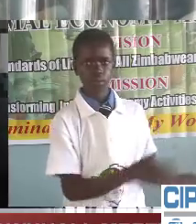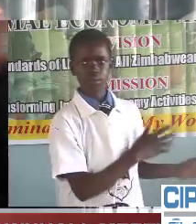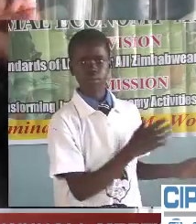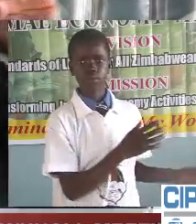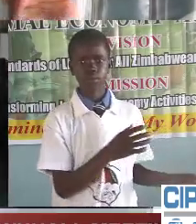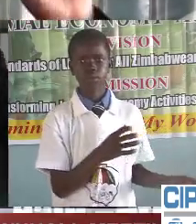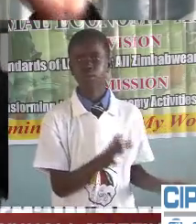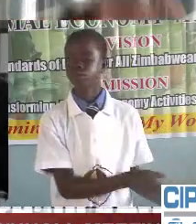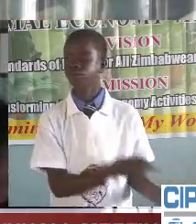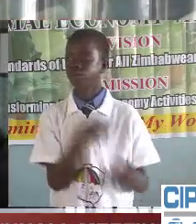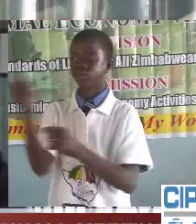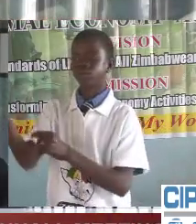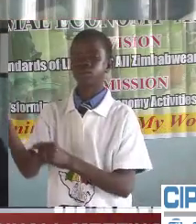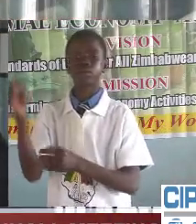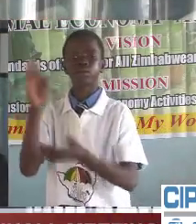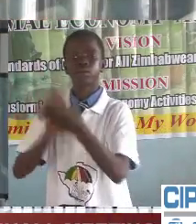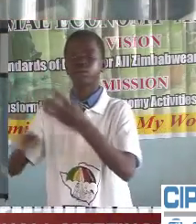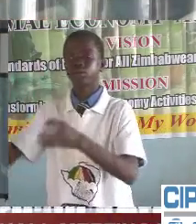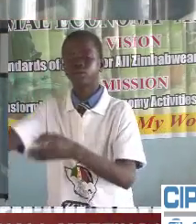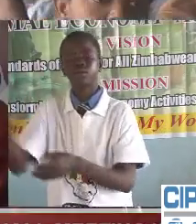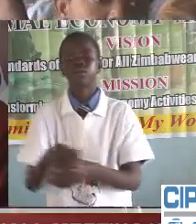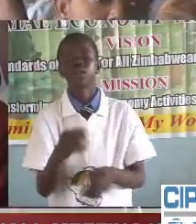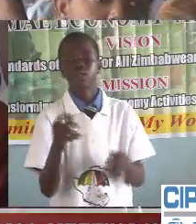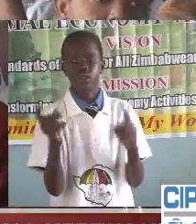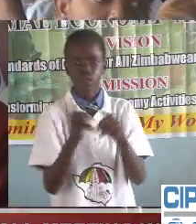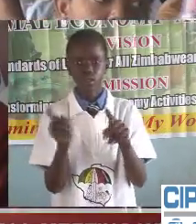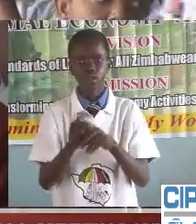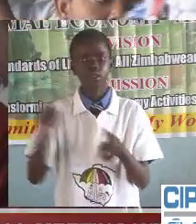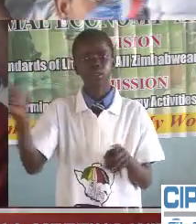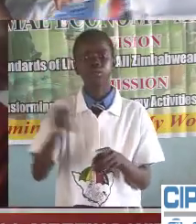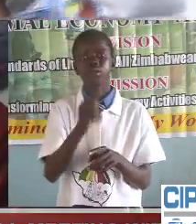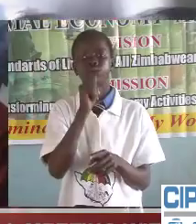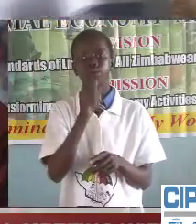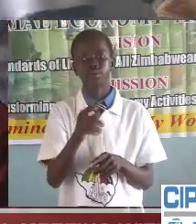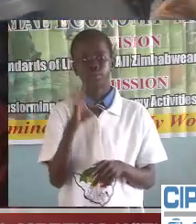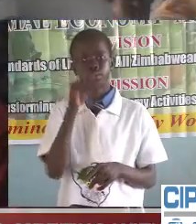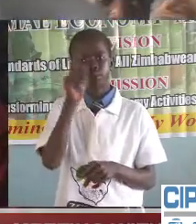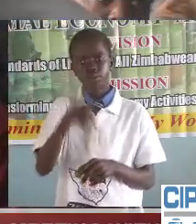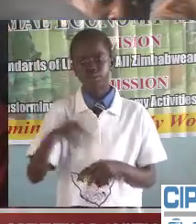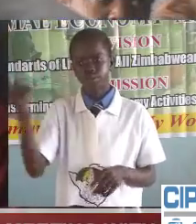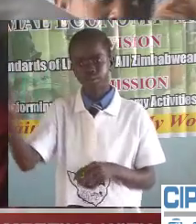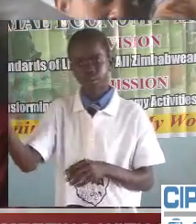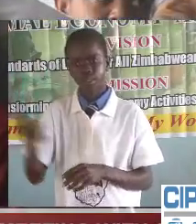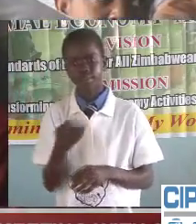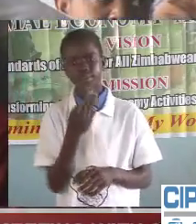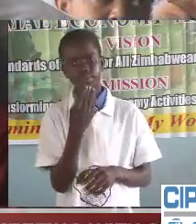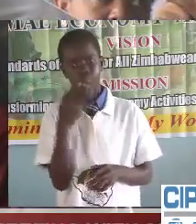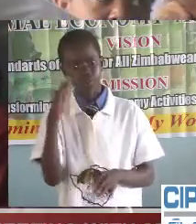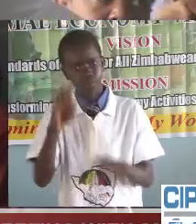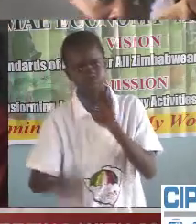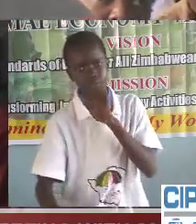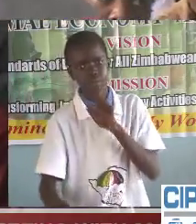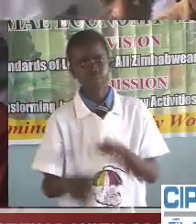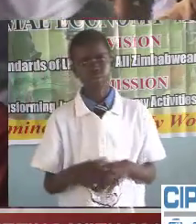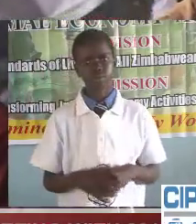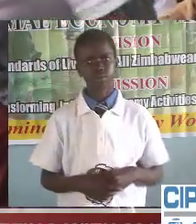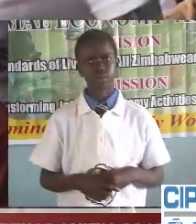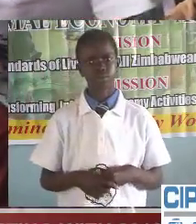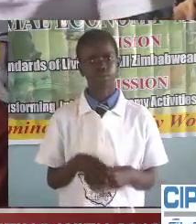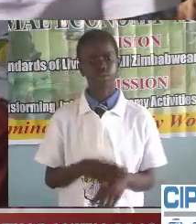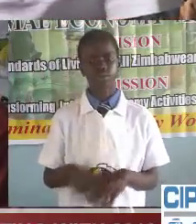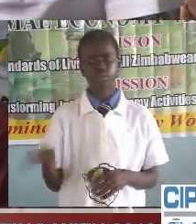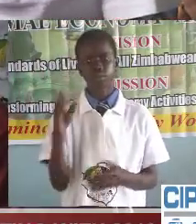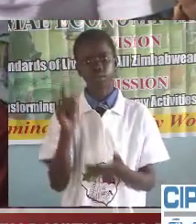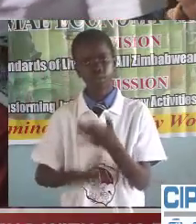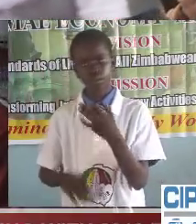inonoperera kutora license. Saka tichamirira kuti pavanotora malicense ngadzikisiwe kuti vawane